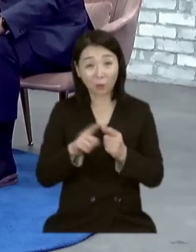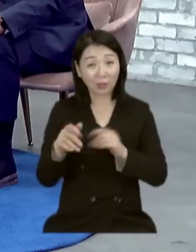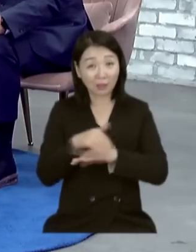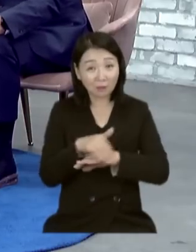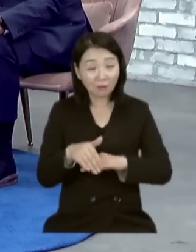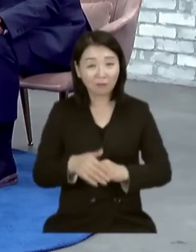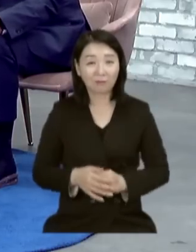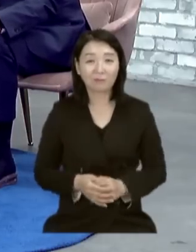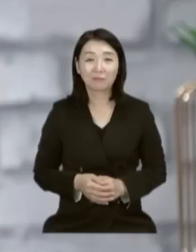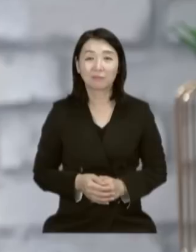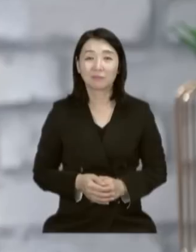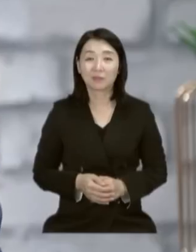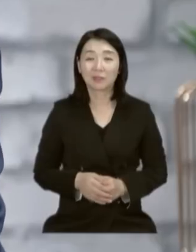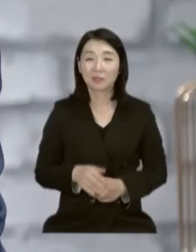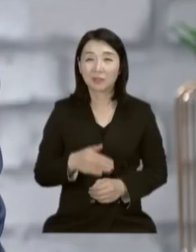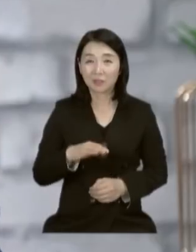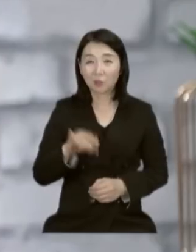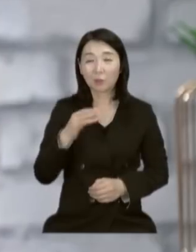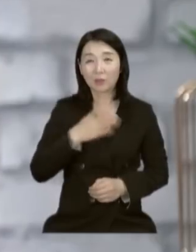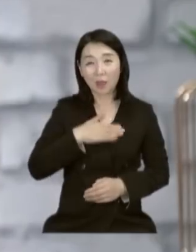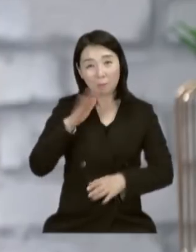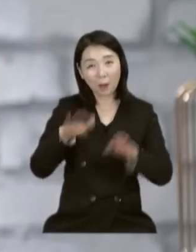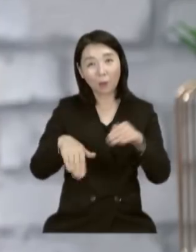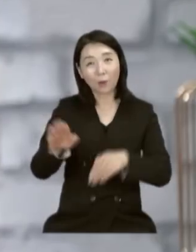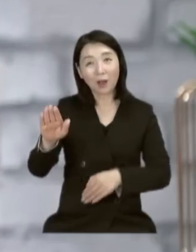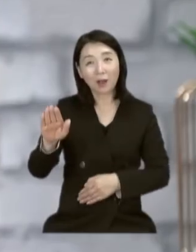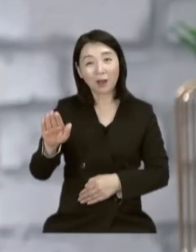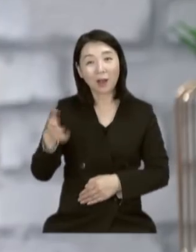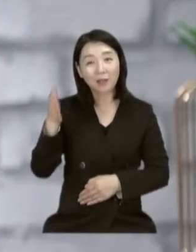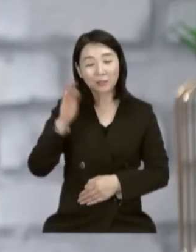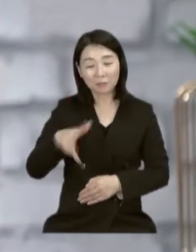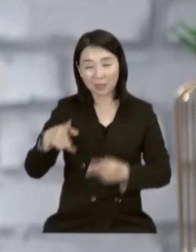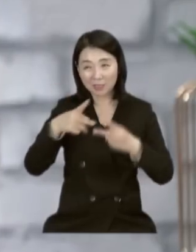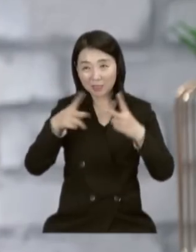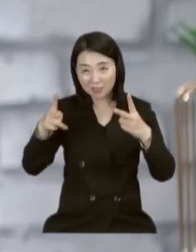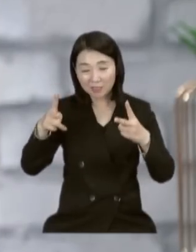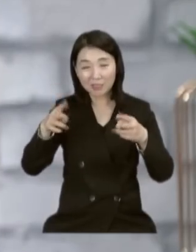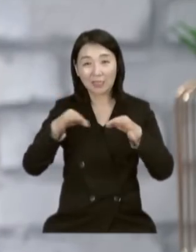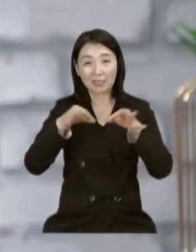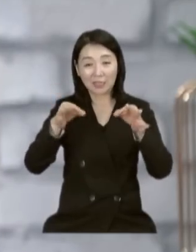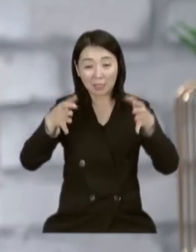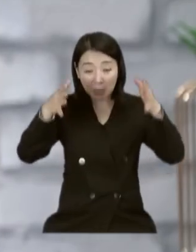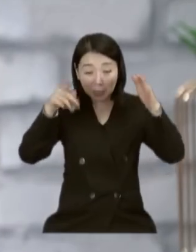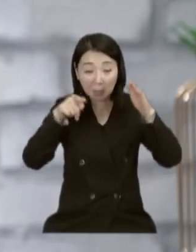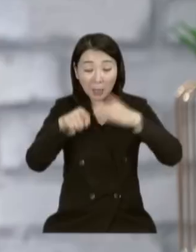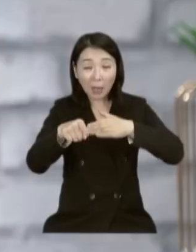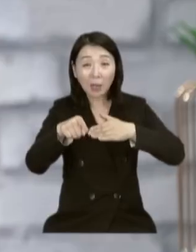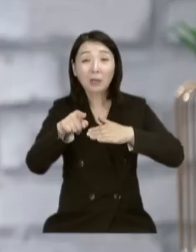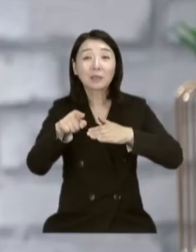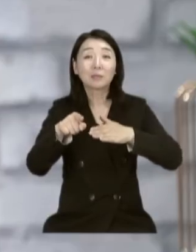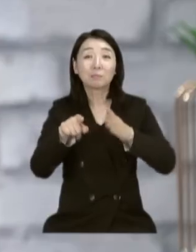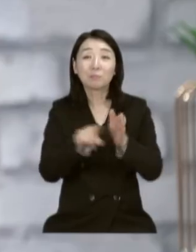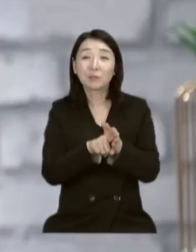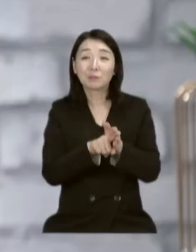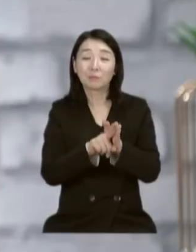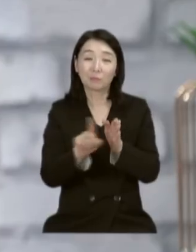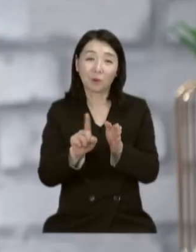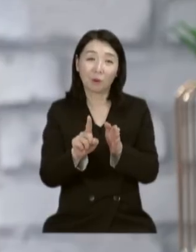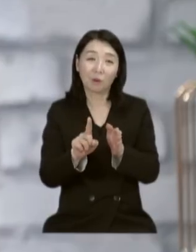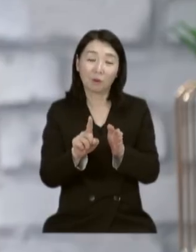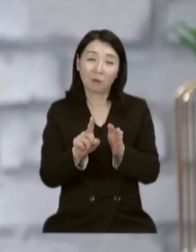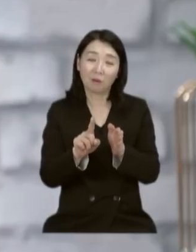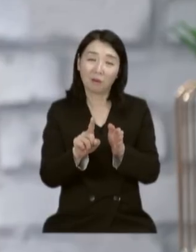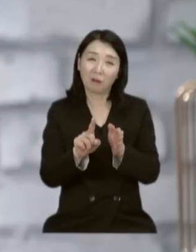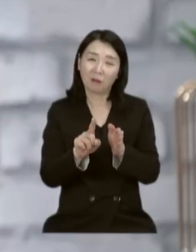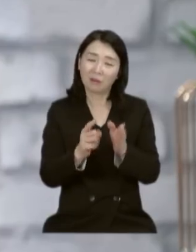네. 처음에 네 발로 갔지만 그 2층에 상가 갔더니 어땠어요? 믿음이